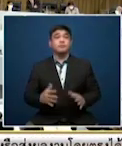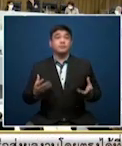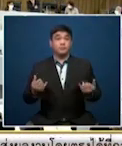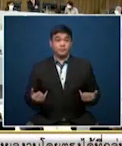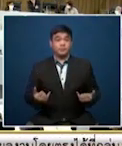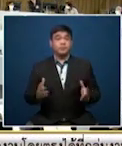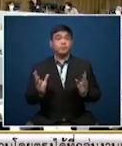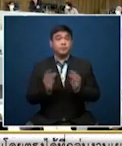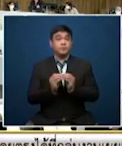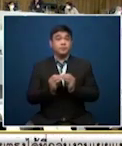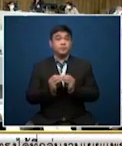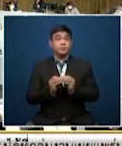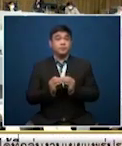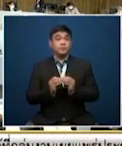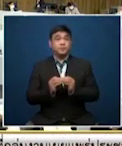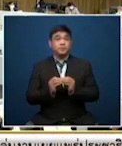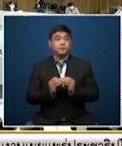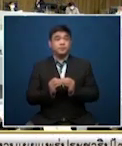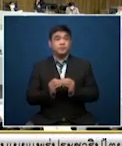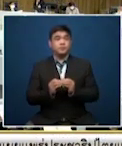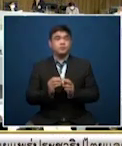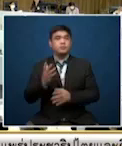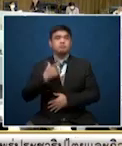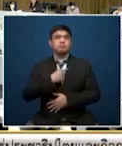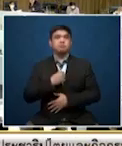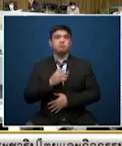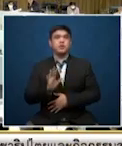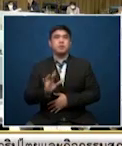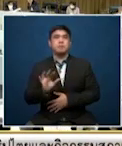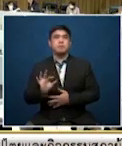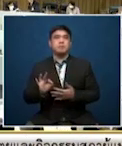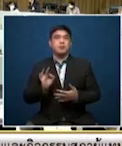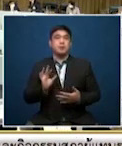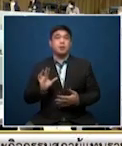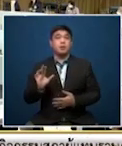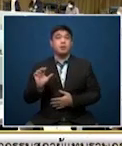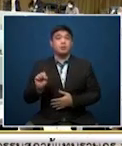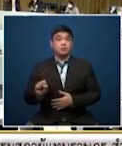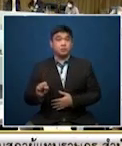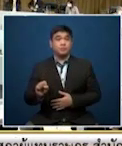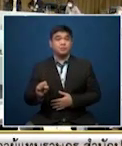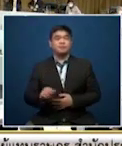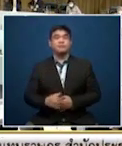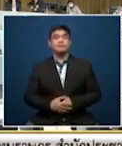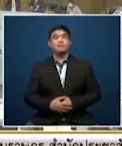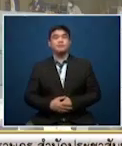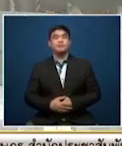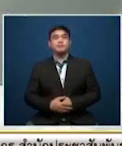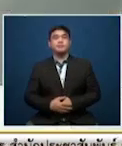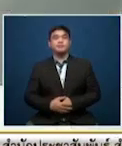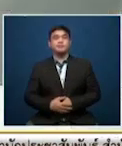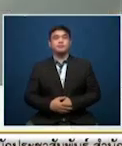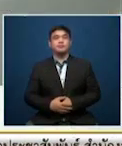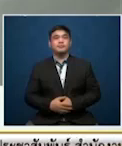ประชาชนบางส่วนอาจจะเห็นไปตามที่นักการเมืองได้ใส่ข้อมูลว่ารัฐธรรมนูญเป็นฉบับเผด็จการและไม่เป็นประชาธิปไตย